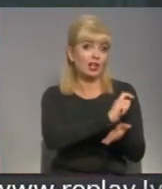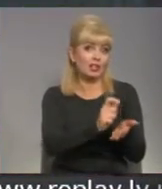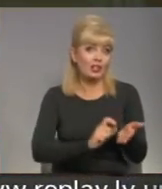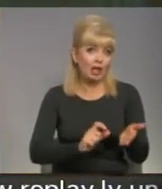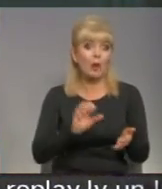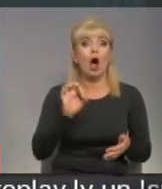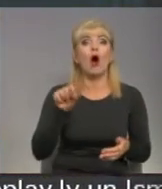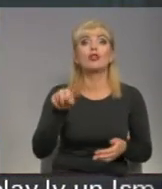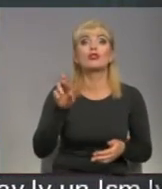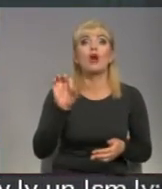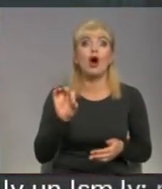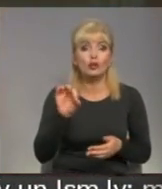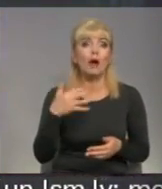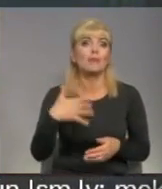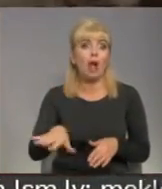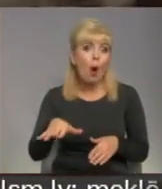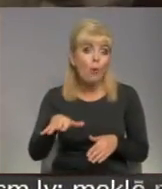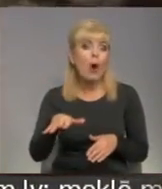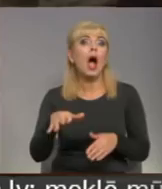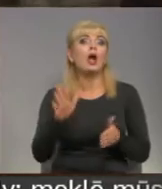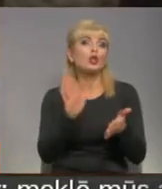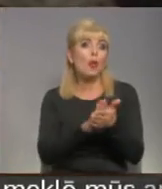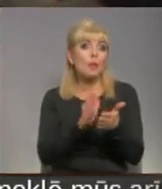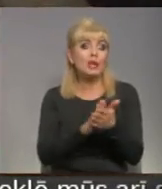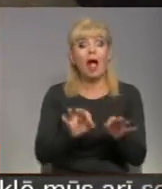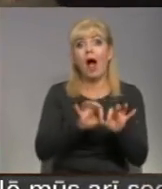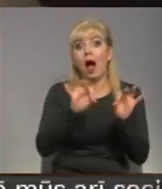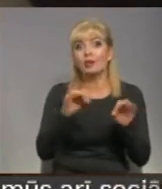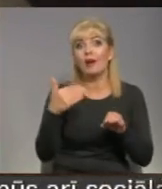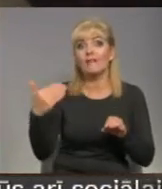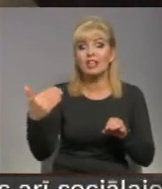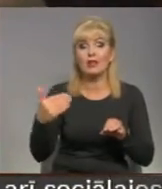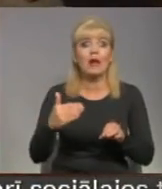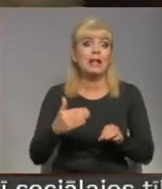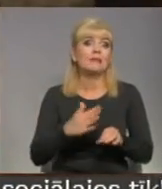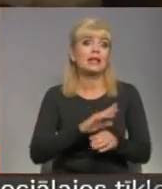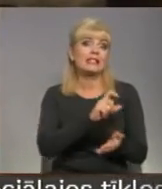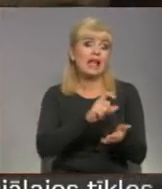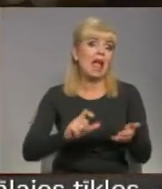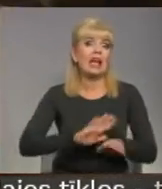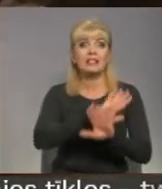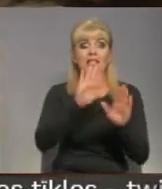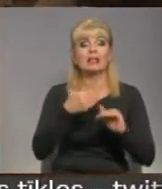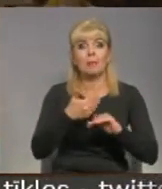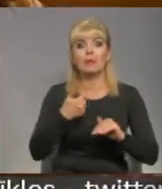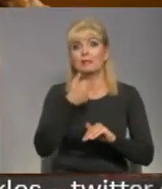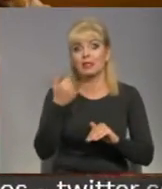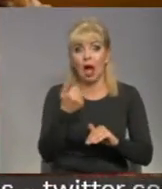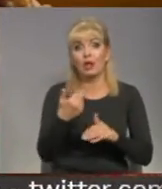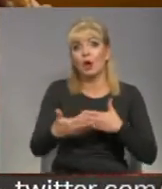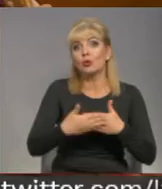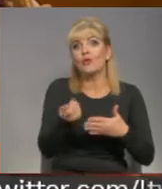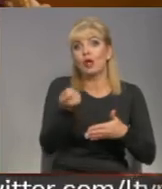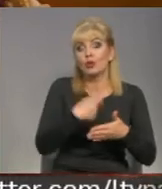Antonam Slišānam aprit 70. jubileja, kas aizsākās ar Antona Dīnas ļustam gandrīz pirms gada un tuvojas noslēgumam, kad